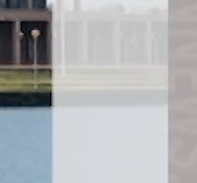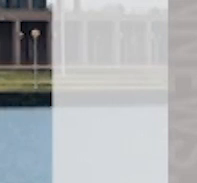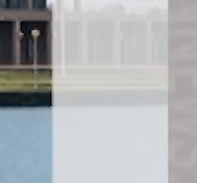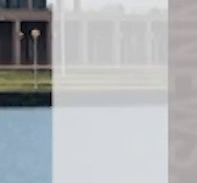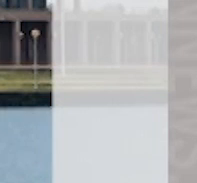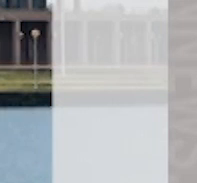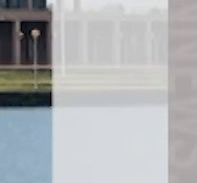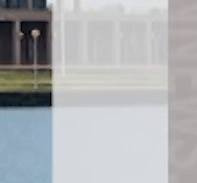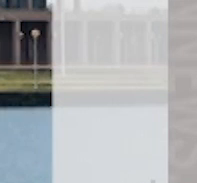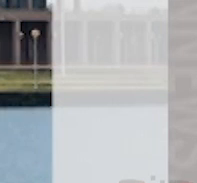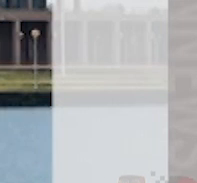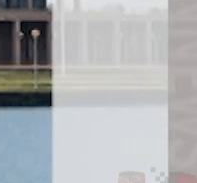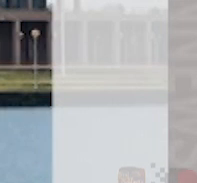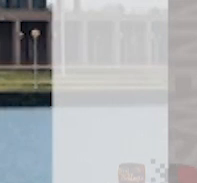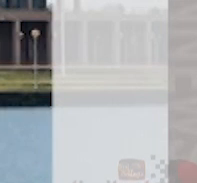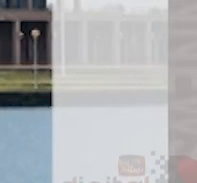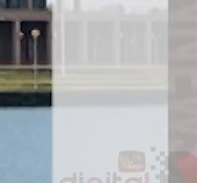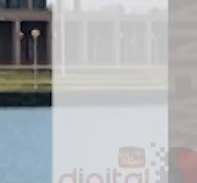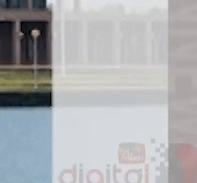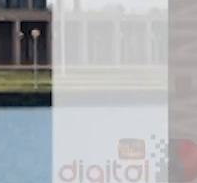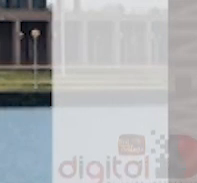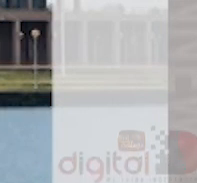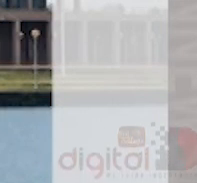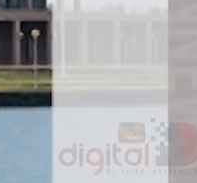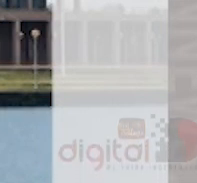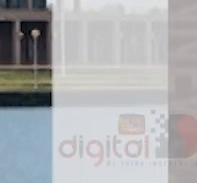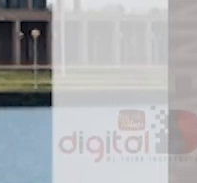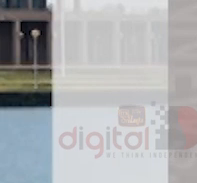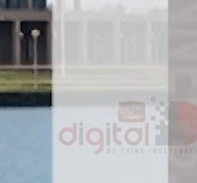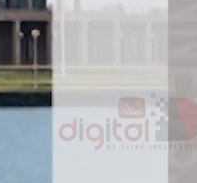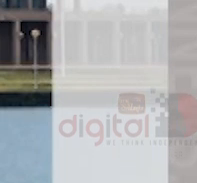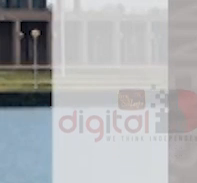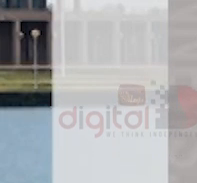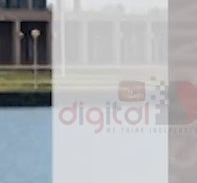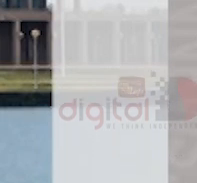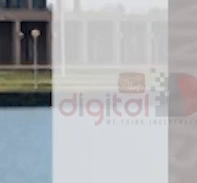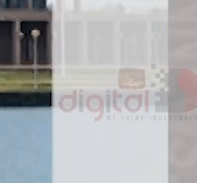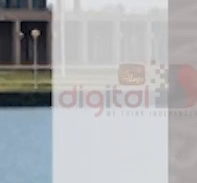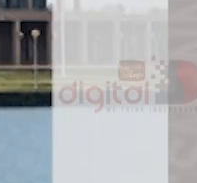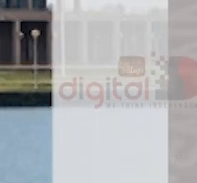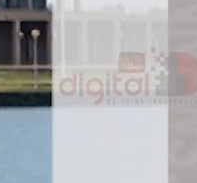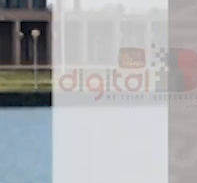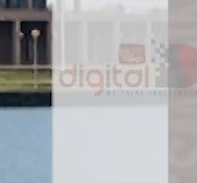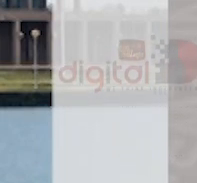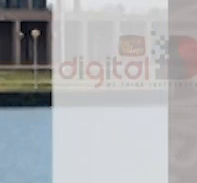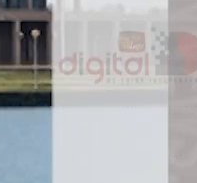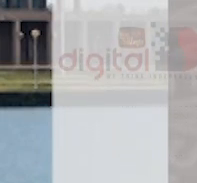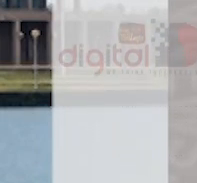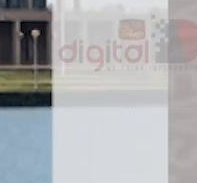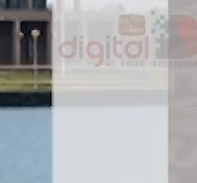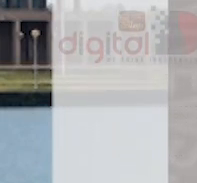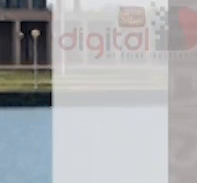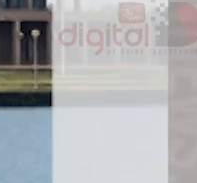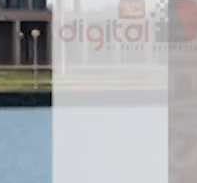අසුන් වල ආණ්ඩු පක්ෂය වෙනුවෙන් අසුන් ගෙන සිටින ආකාරය දකින්න ලැබුණා. එවැගේම ආණ්ඩු පක්ෂය නියෝජනය කළ ශ්‍රී ලංකා නිදහස් පක්ෂයේ ප්‍රමුඛ පක්ෂ